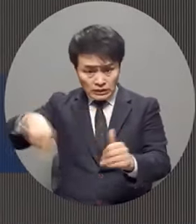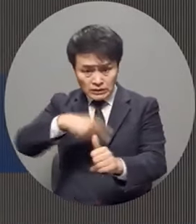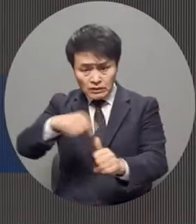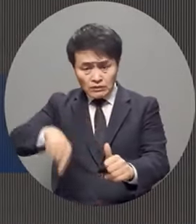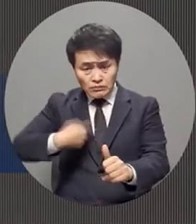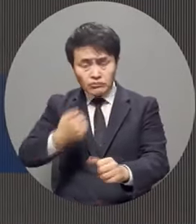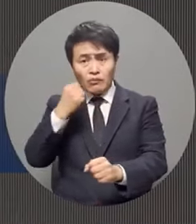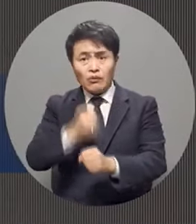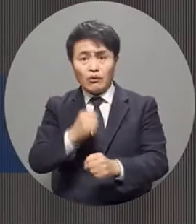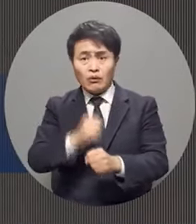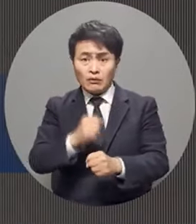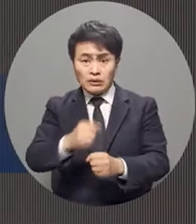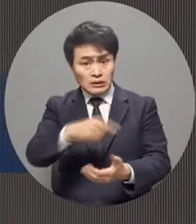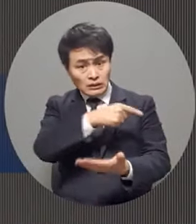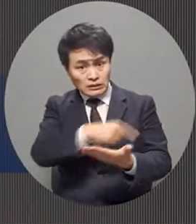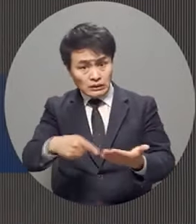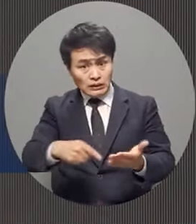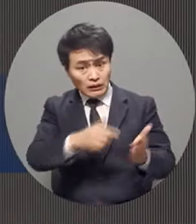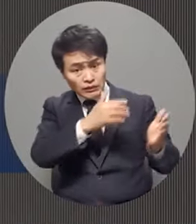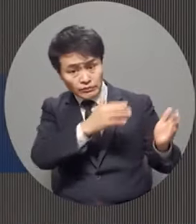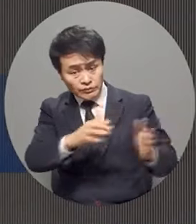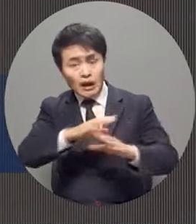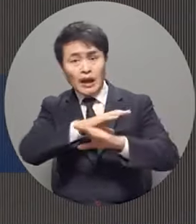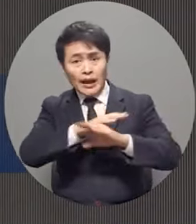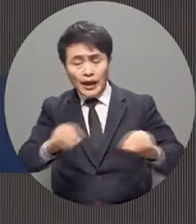만들고는 이 재난을 수습하겠다고